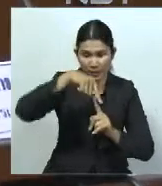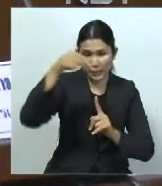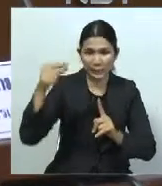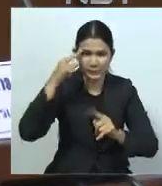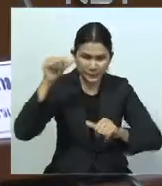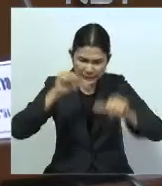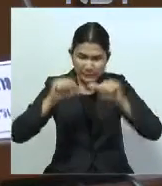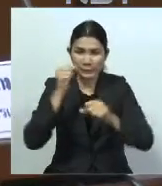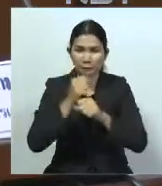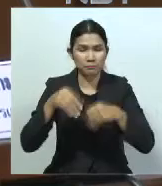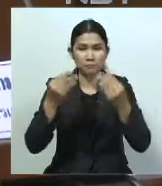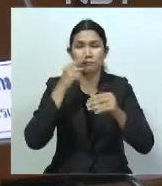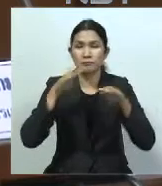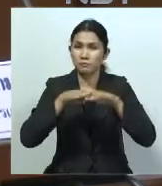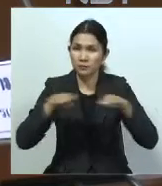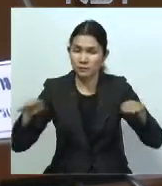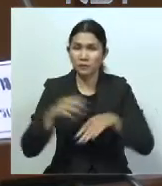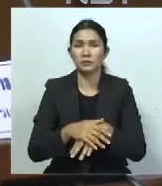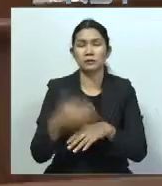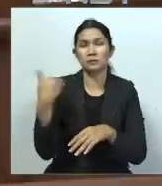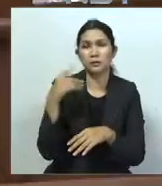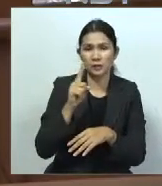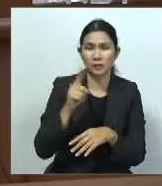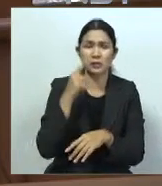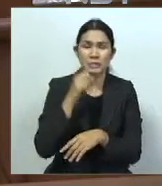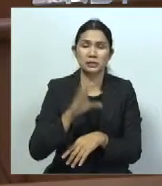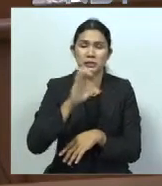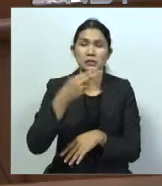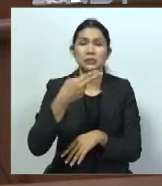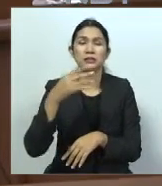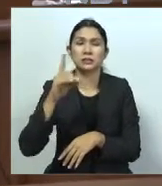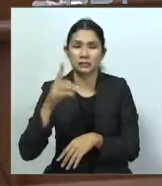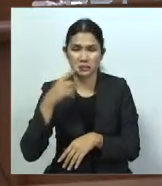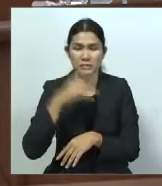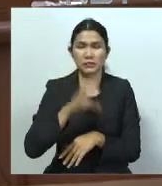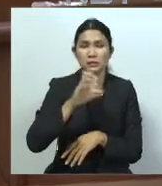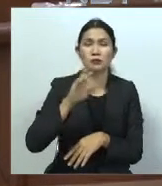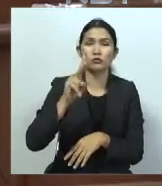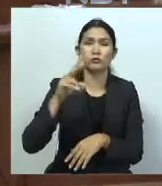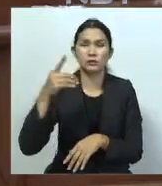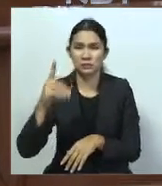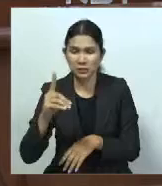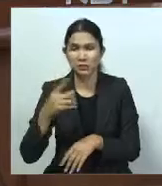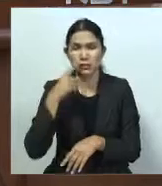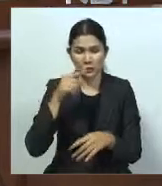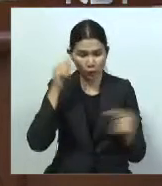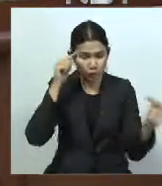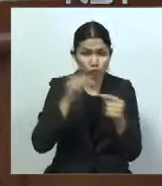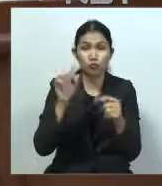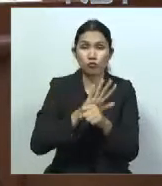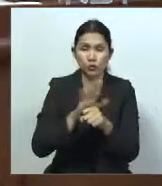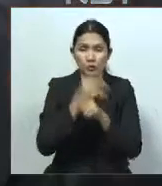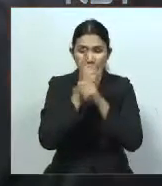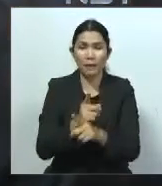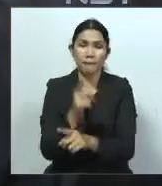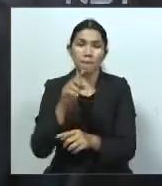าพมาตรฐานมีสัดส่วนของสารสำคัญทั้ง THC และ CBD ในปริมาณที่เหมาะตามความต้องการทางการ